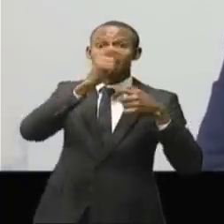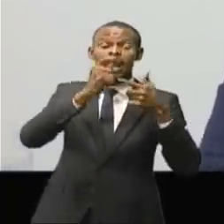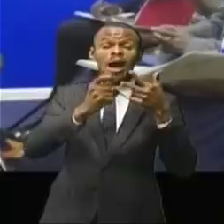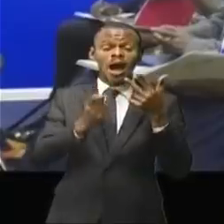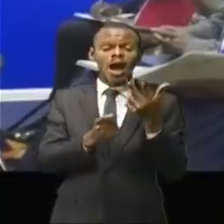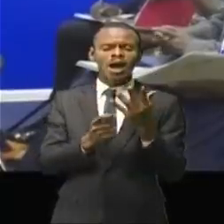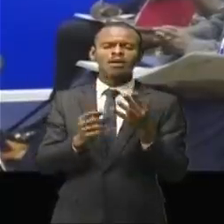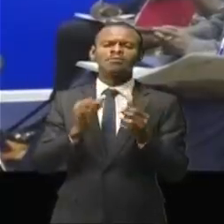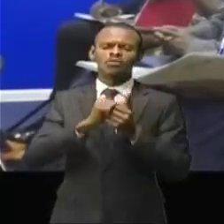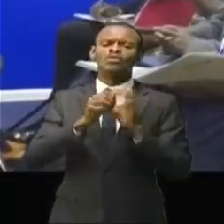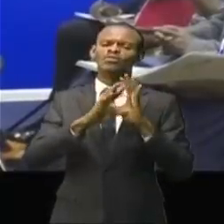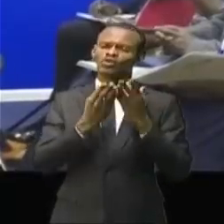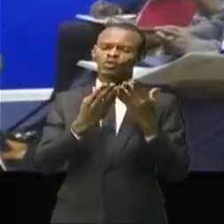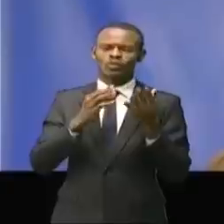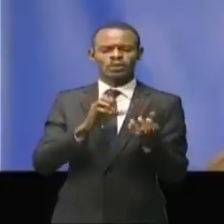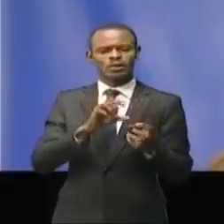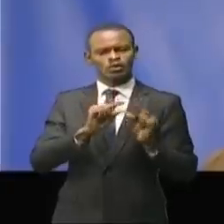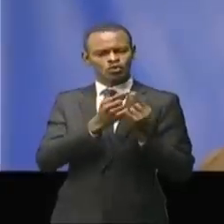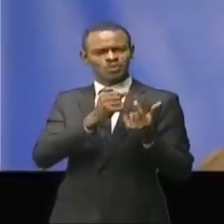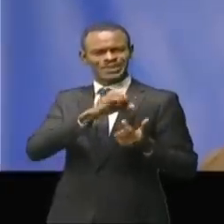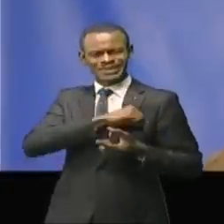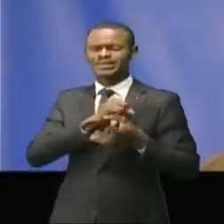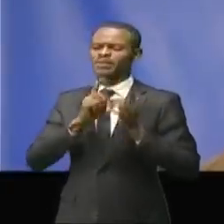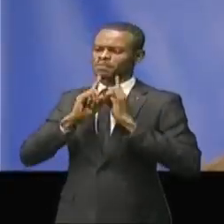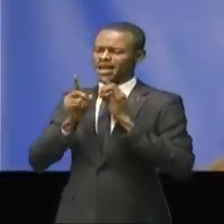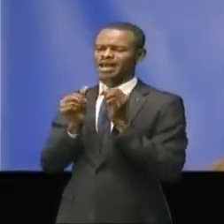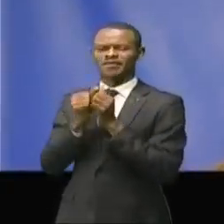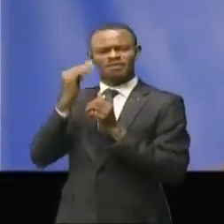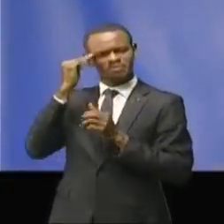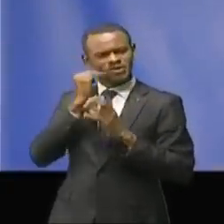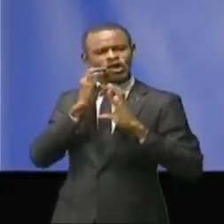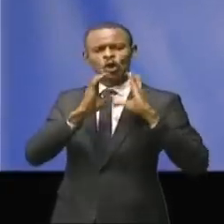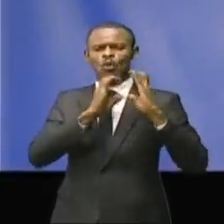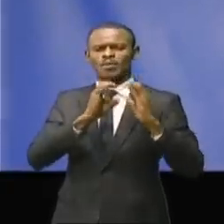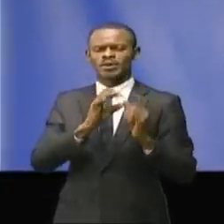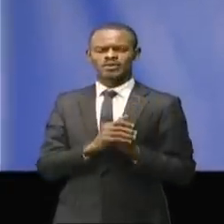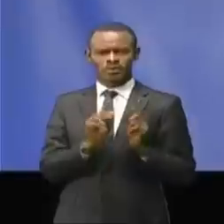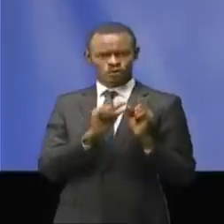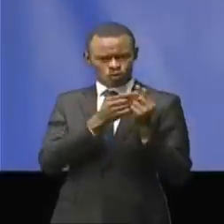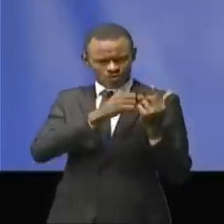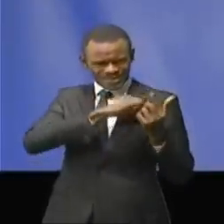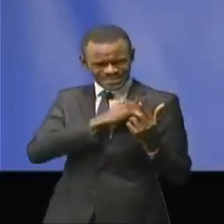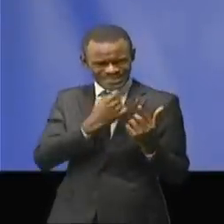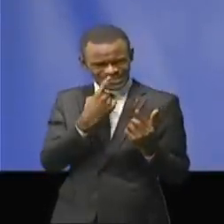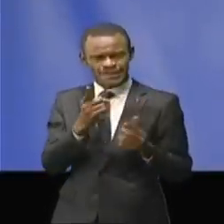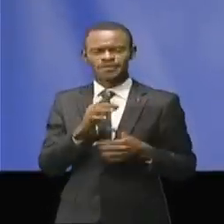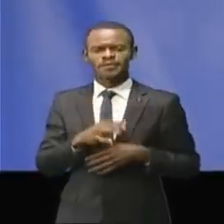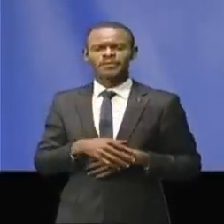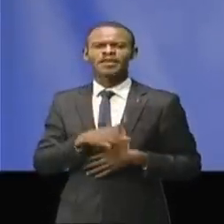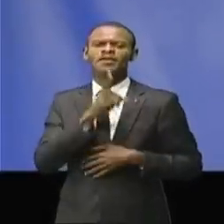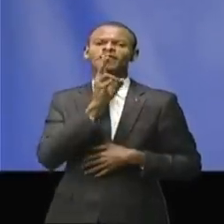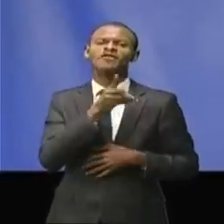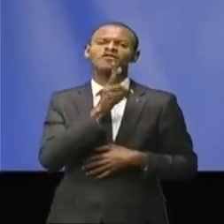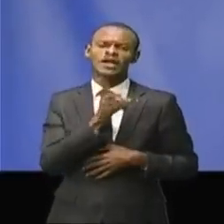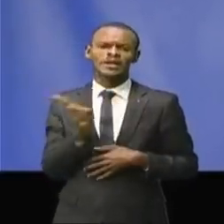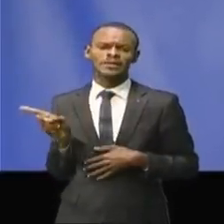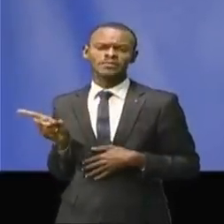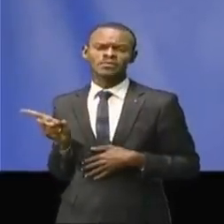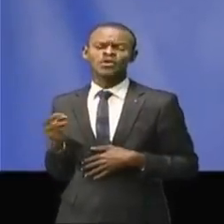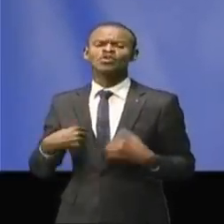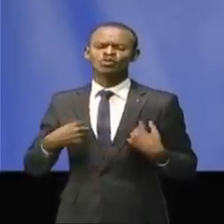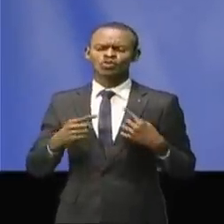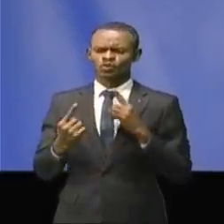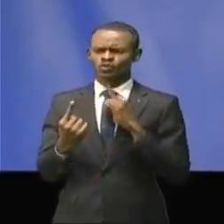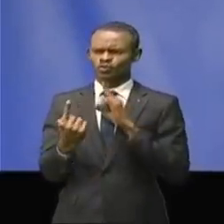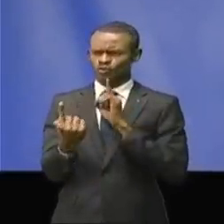exposé au ministre Patrick mouya c'est très réceptif les ministres a convoqué une réunion la